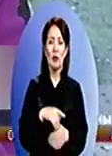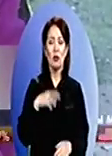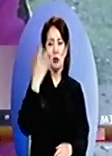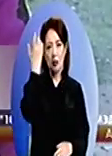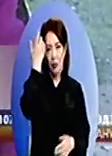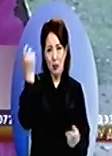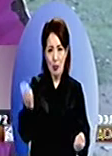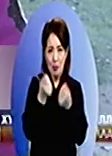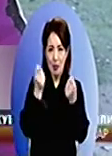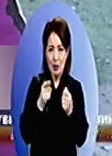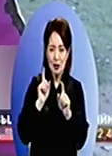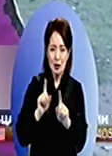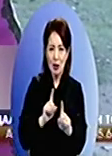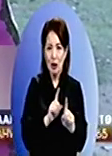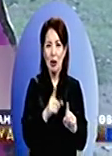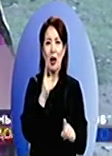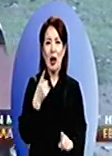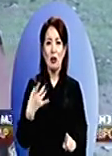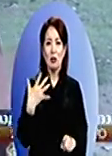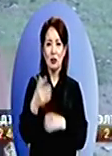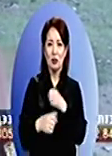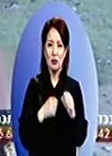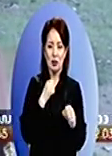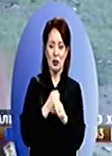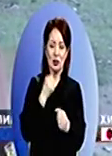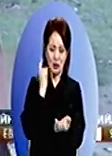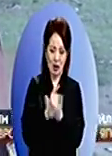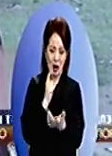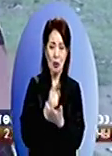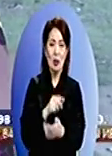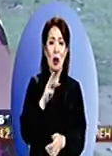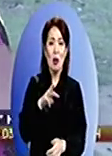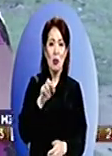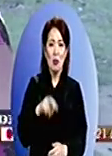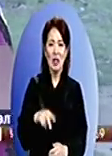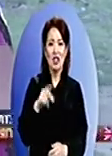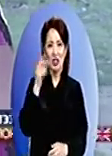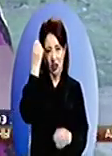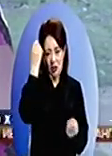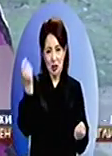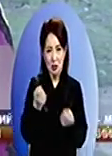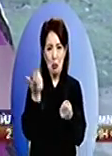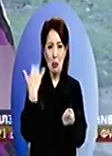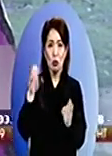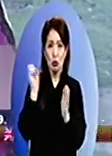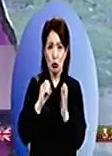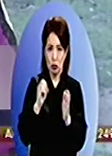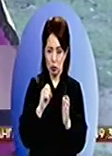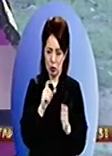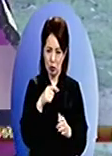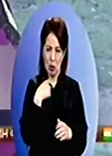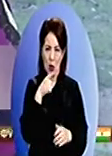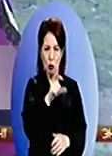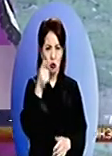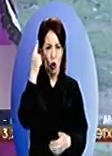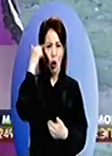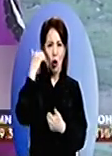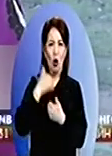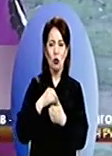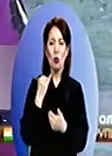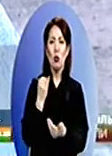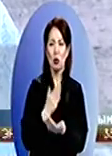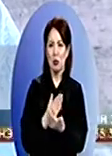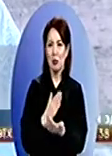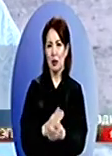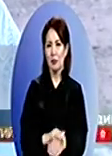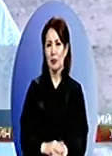жил мал малцсан байх ёстой гэ тэрийг бас улсуу жоохон бас ойлголт муутай л байх шиг байгаа энэ талаар